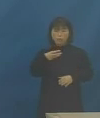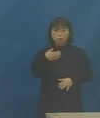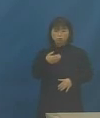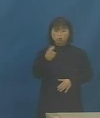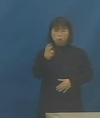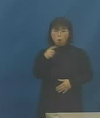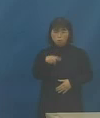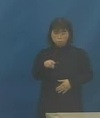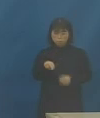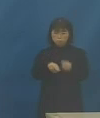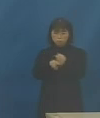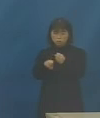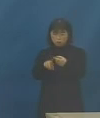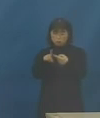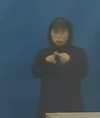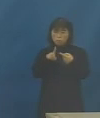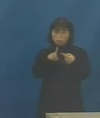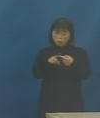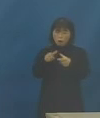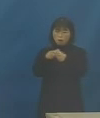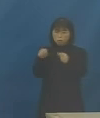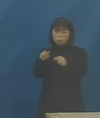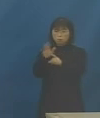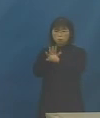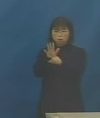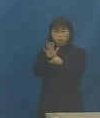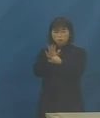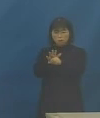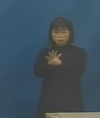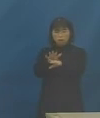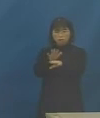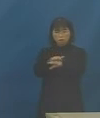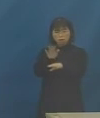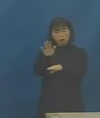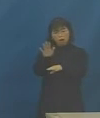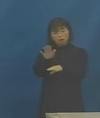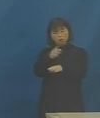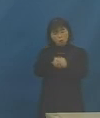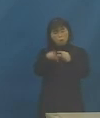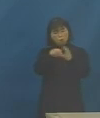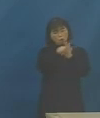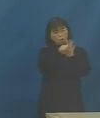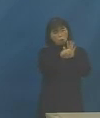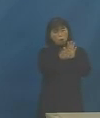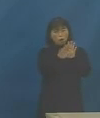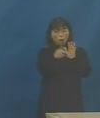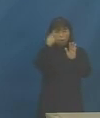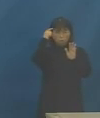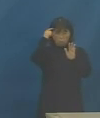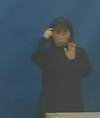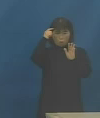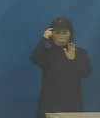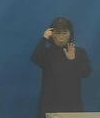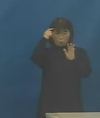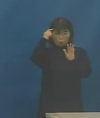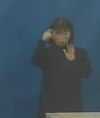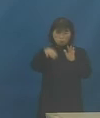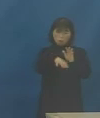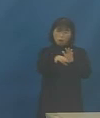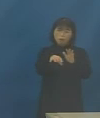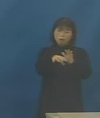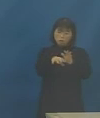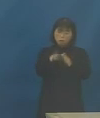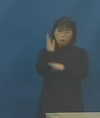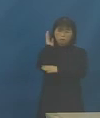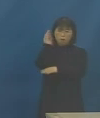形で国の支援策があるとなお効果が出るのではないかなと思いますのでこの辺は政府の方にも問題提起